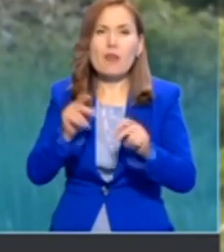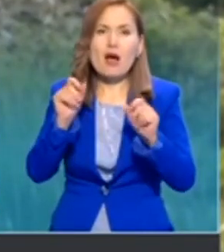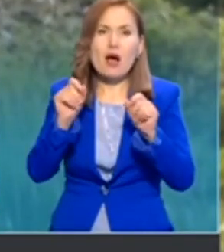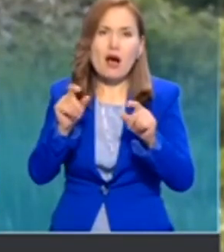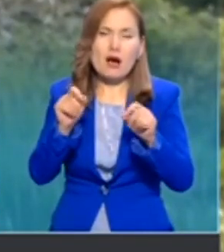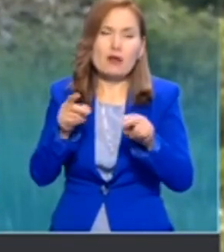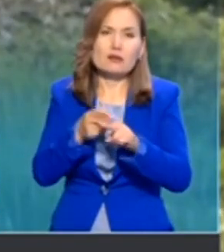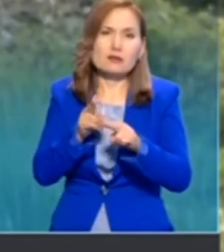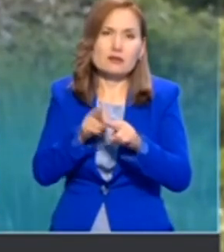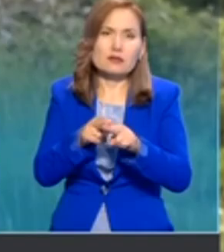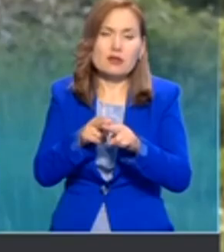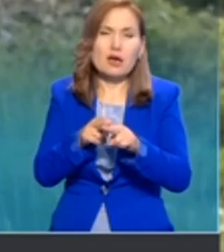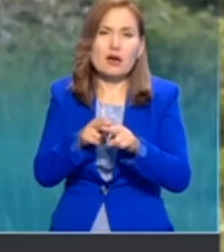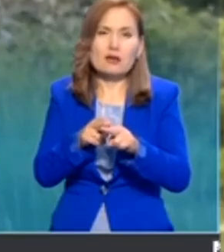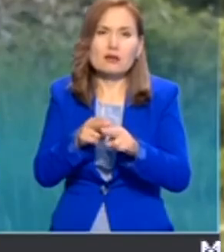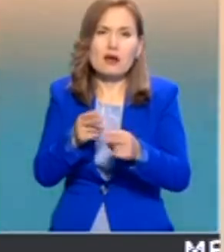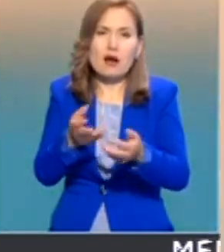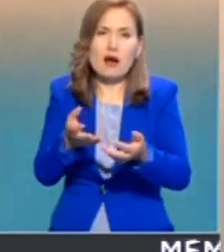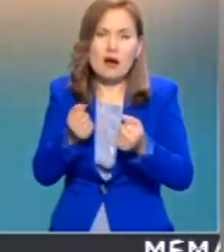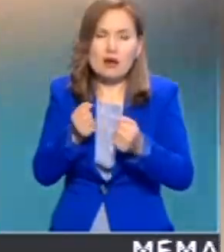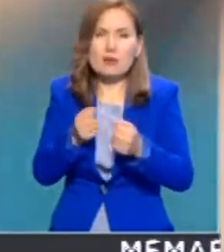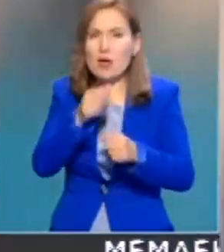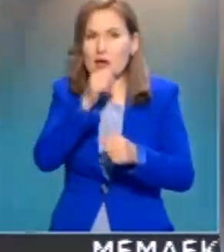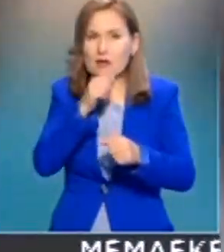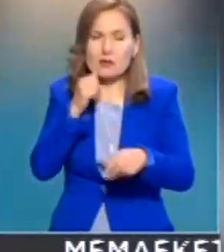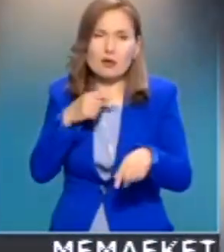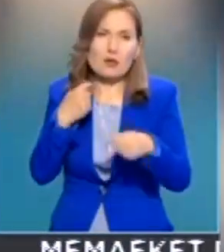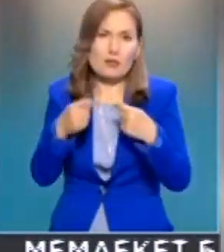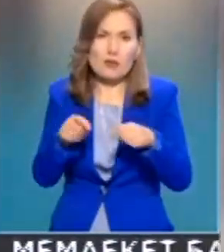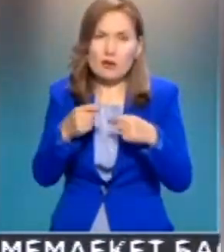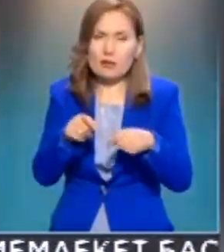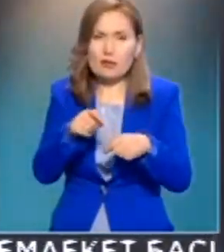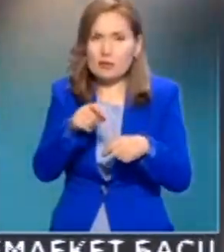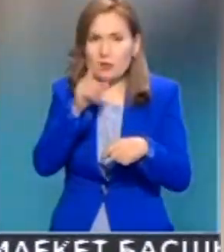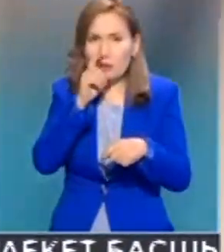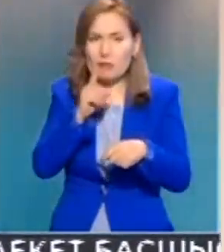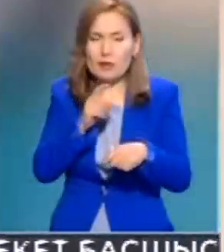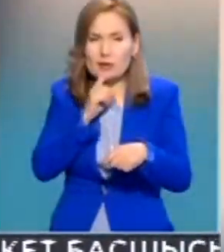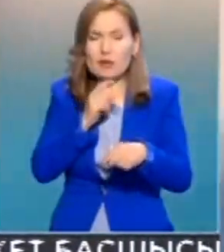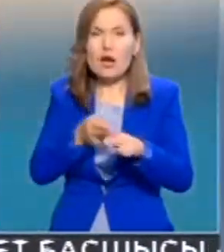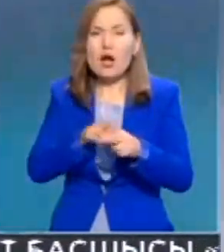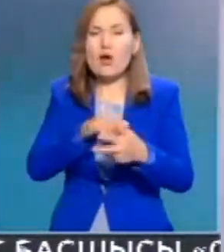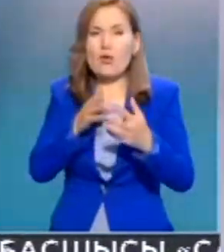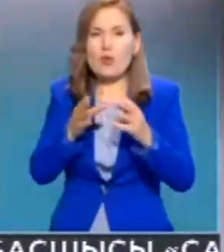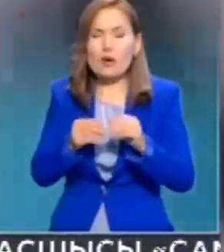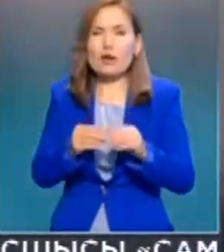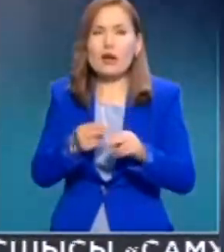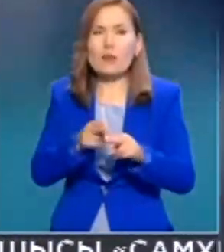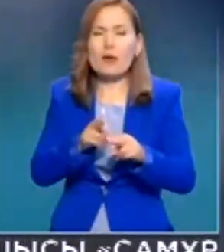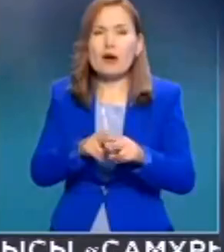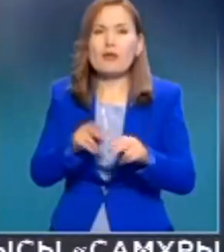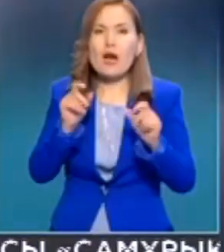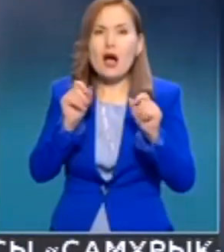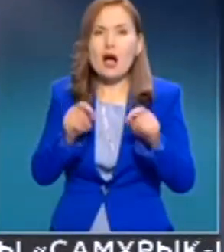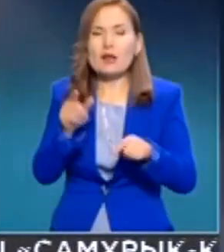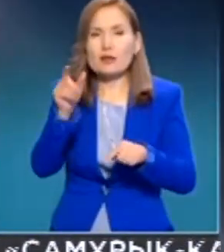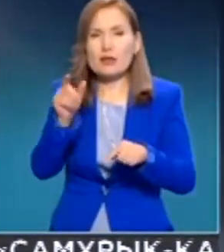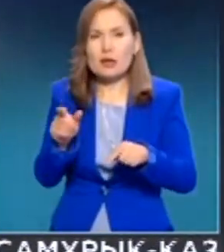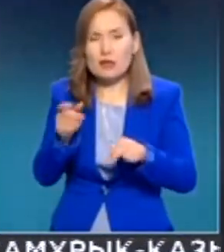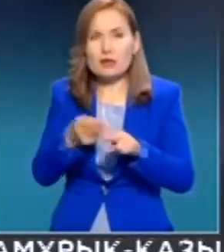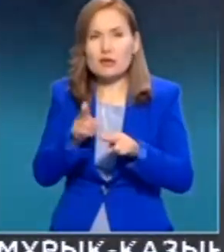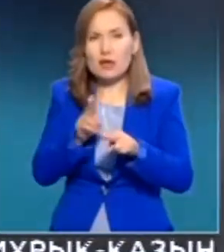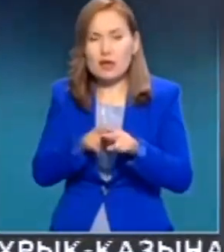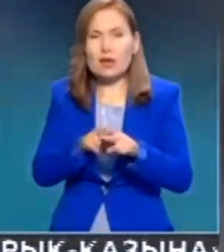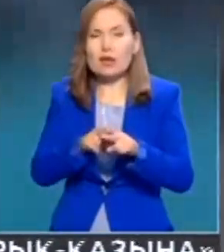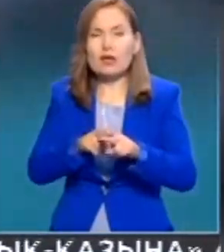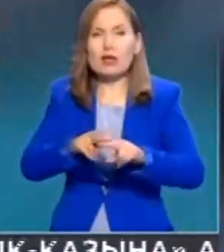қалай өткізіп жүр, оны енді бізге беймәлім. Құқық қорғаушылардан қайран болмаған соң жергілікті тұрғындар аңдып жүріп, алтын іздегендерді жақында